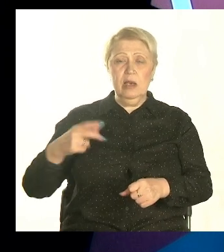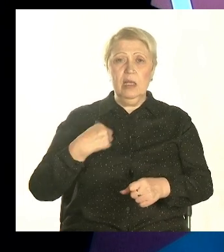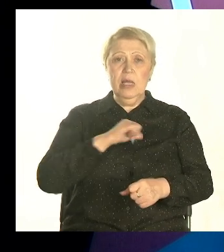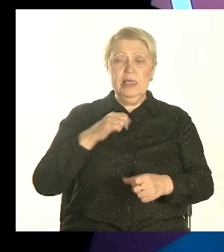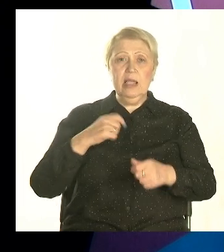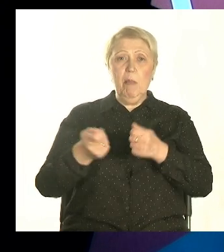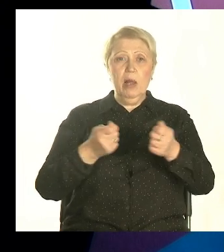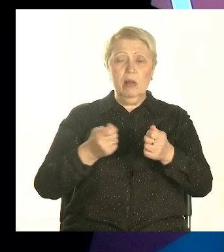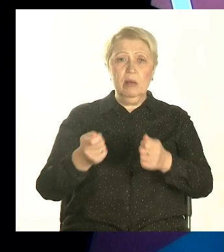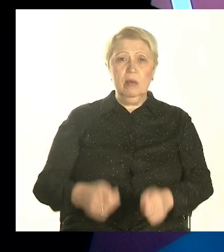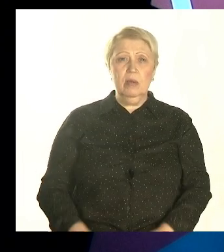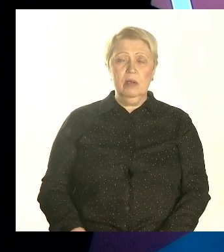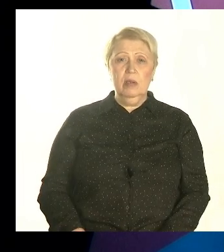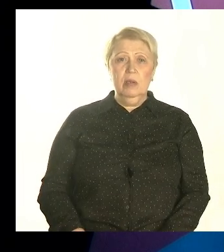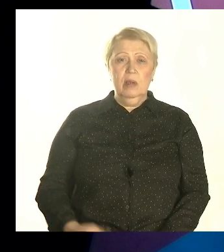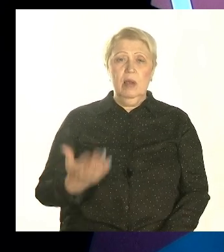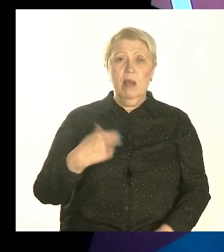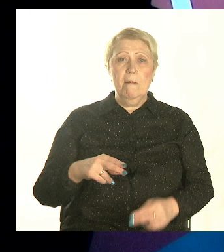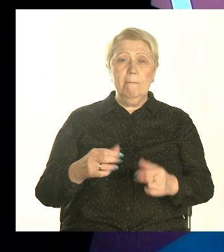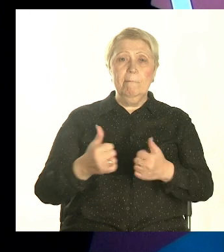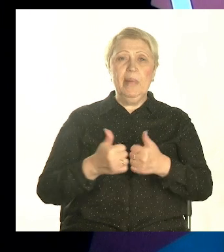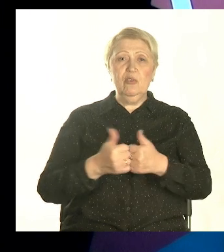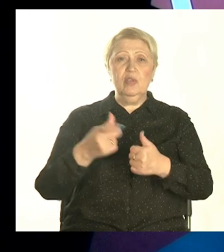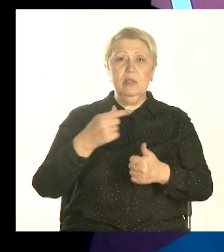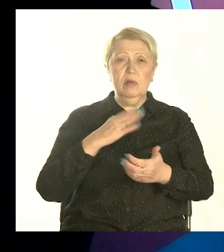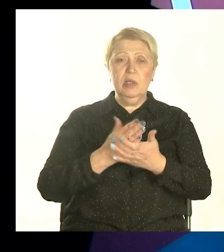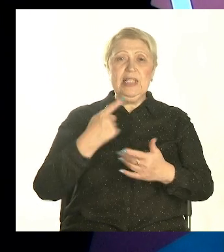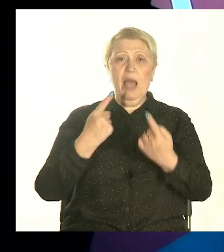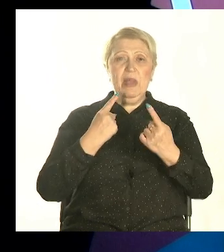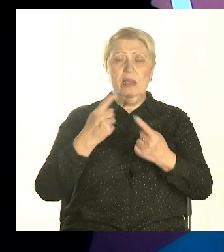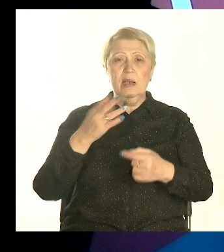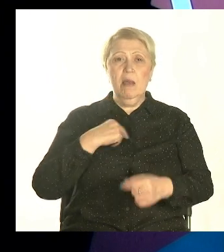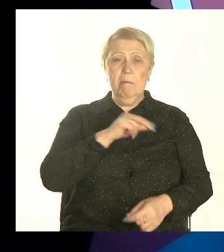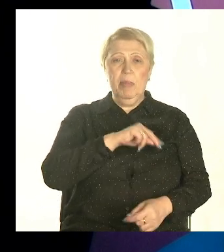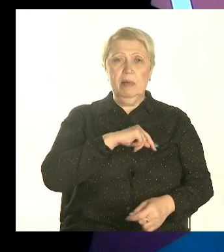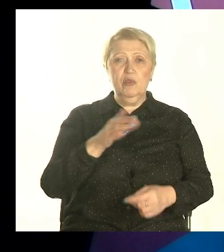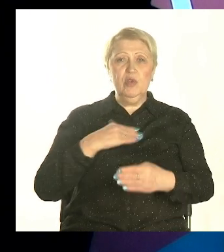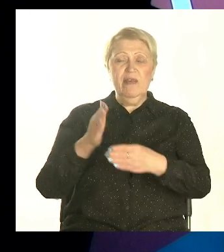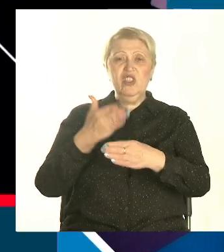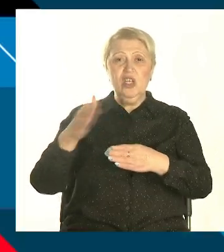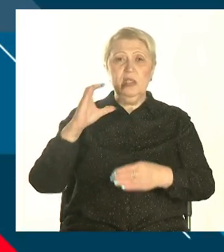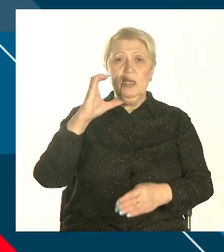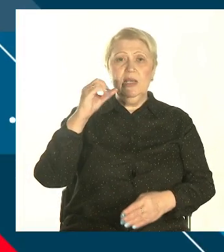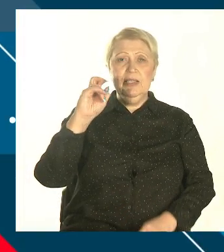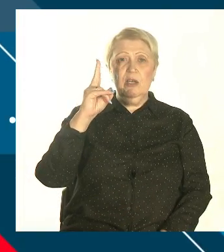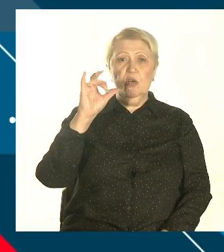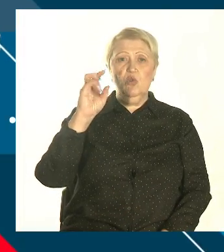некоммерческое партнерство в ЖКХ групп. Ее комментарии по поводу как раз-таки работы в частном секторе.